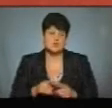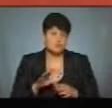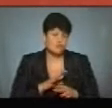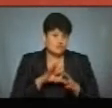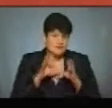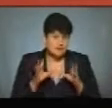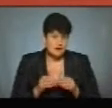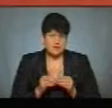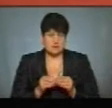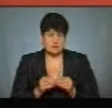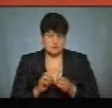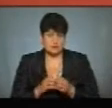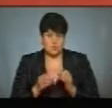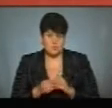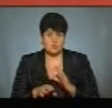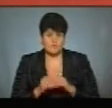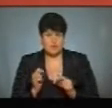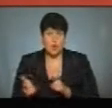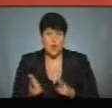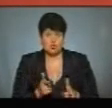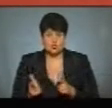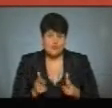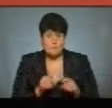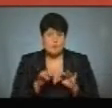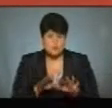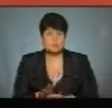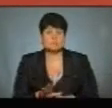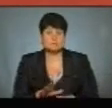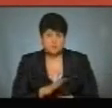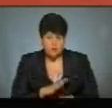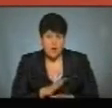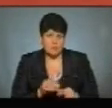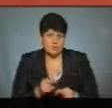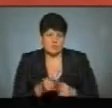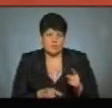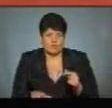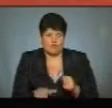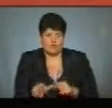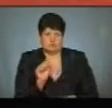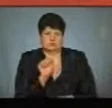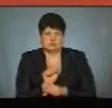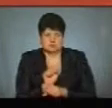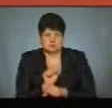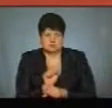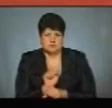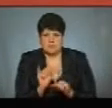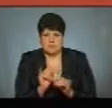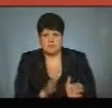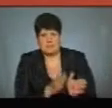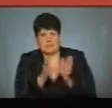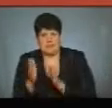Чи був взагалі якийсь подібний прецедент, щоб вибори готувалися, процес ішов, а потім десь на півдороги він припинився